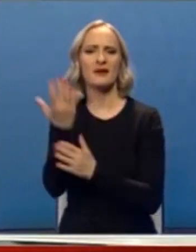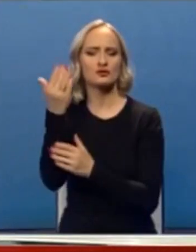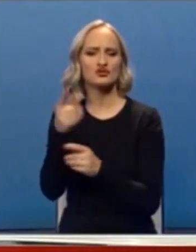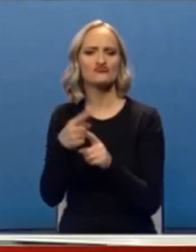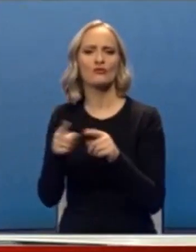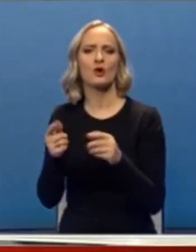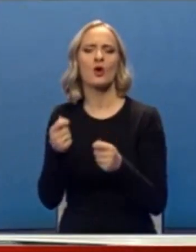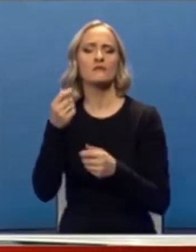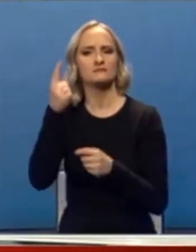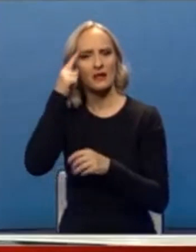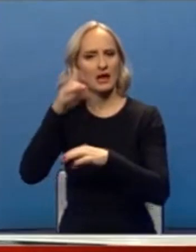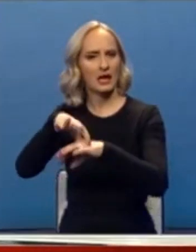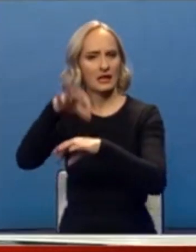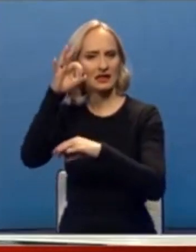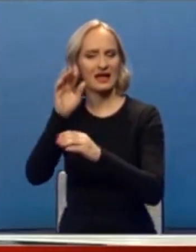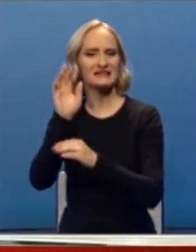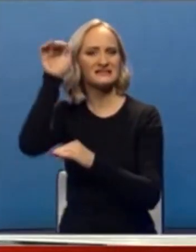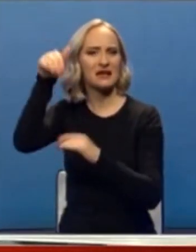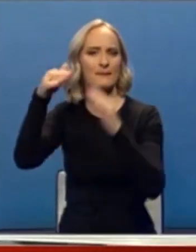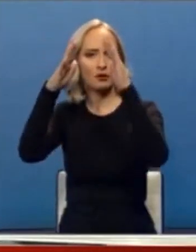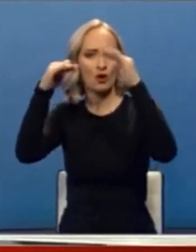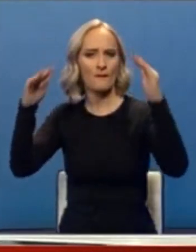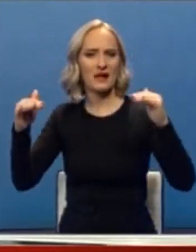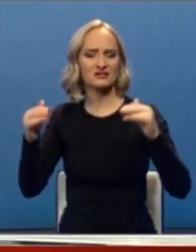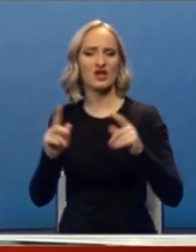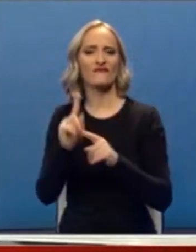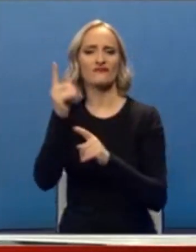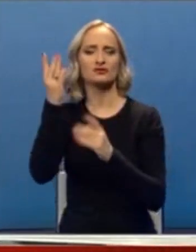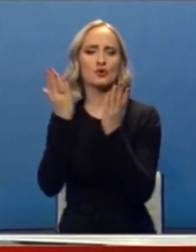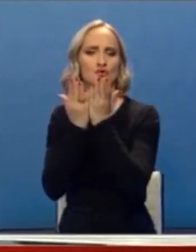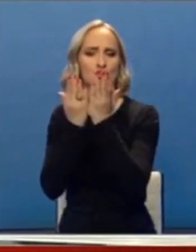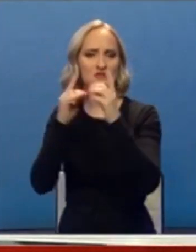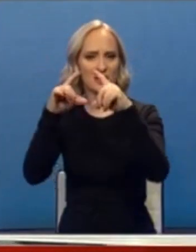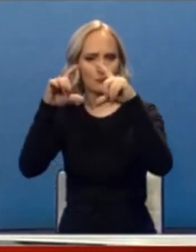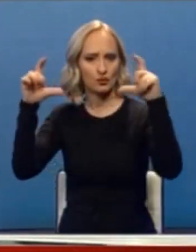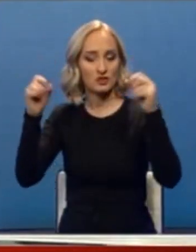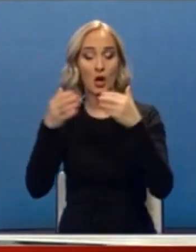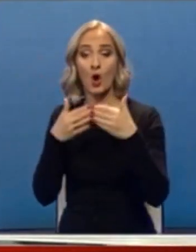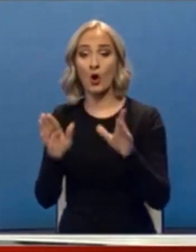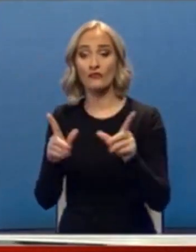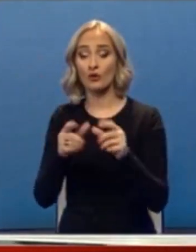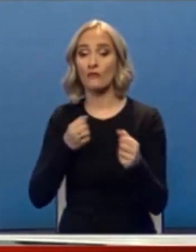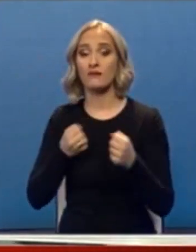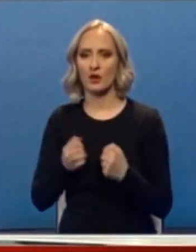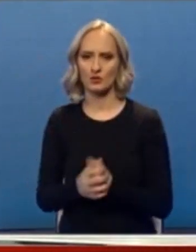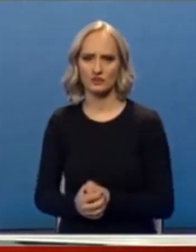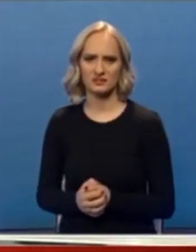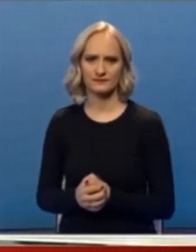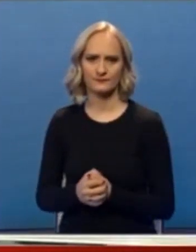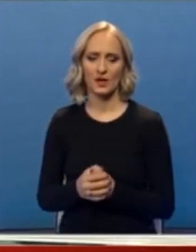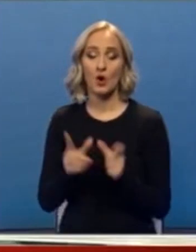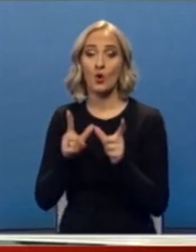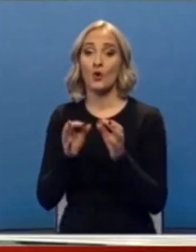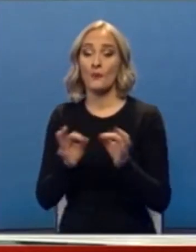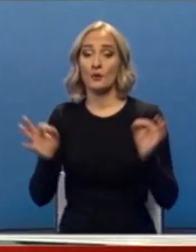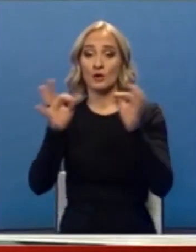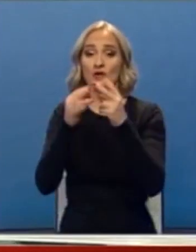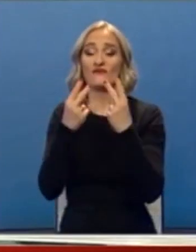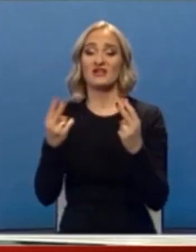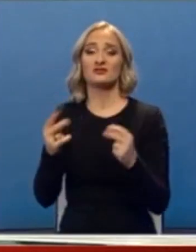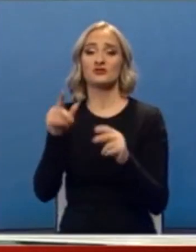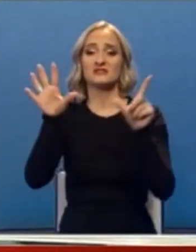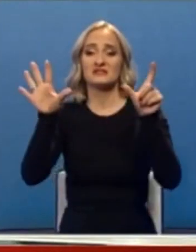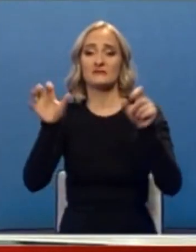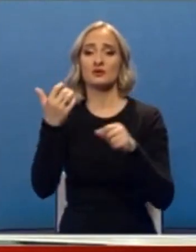sa inovacijama na zapadno-balkanskim visokoškolskim ustanovama, otvoren je u Banja Luci. U projektu vrijednom